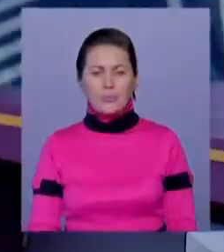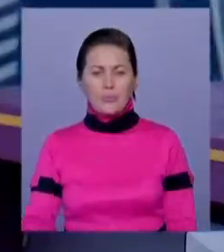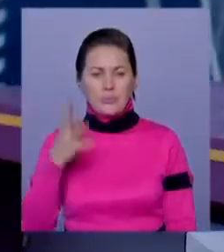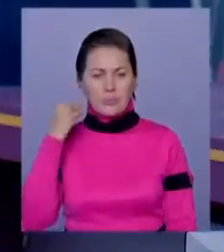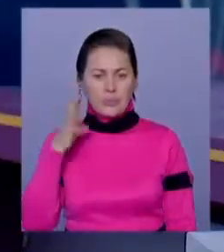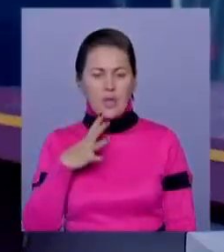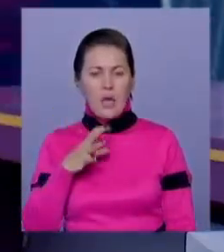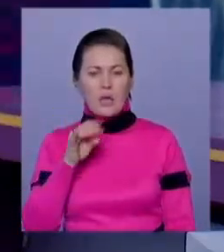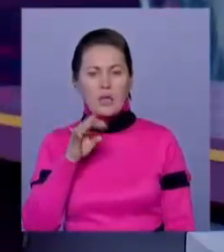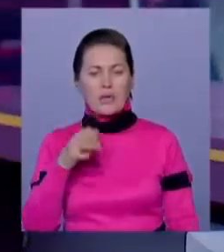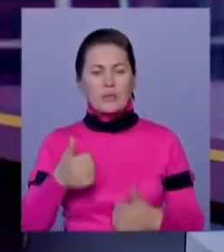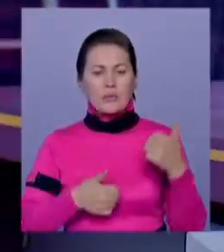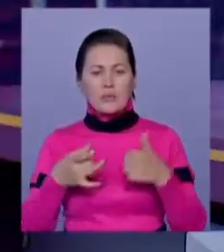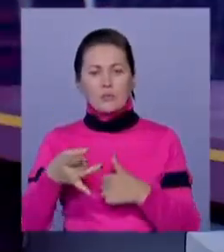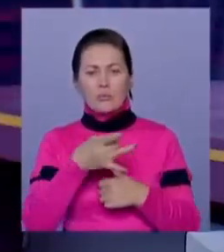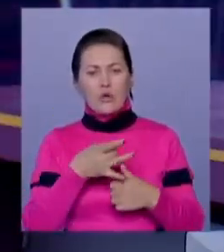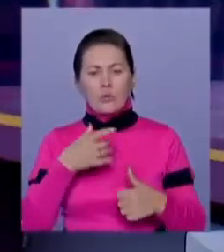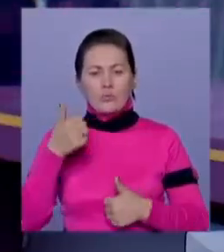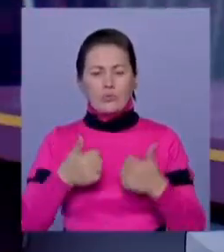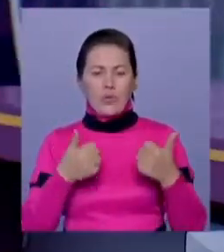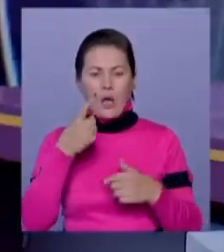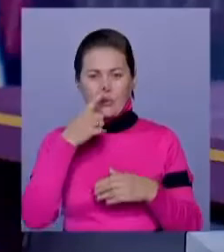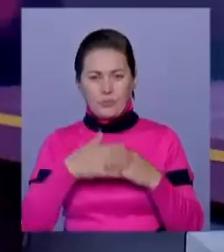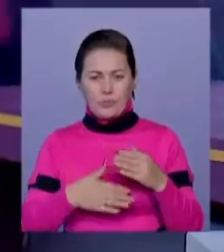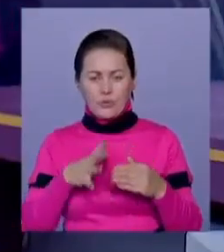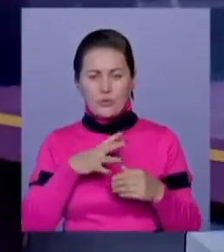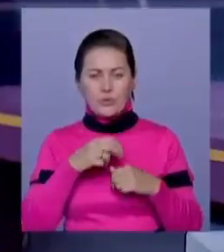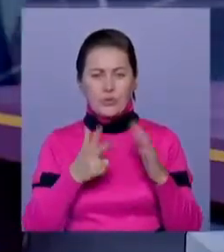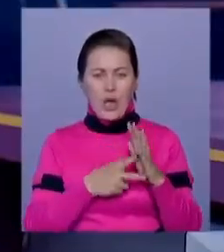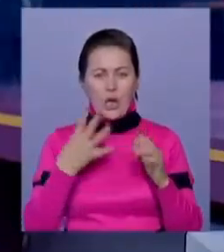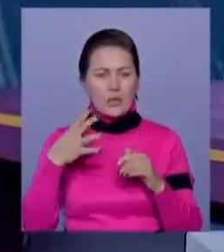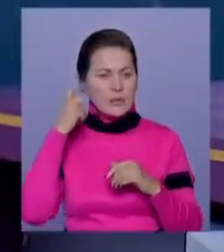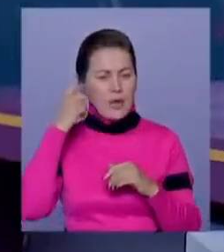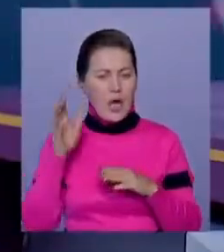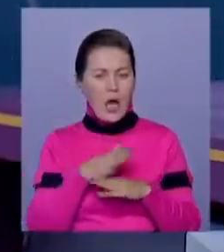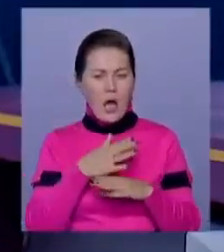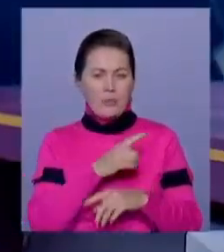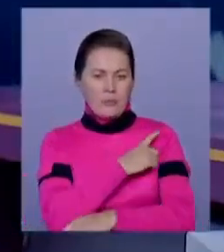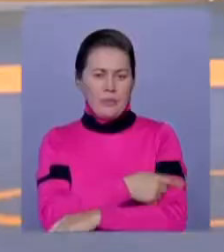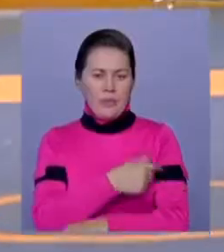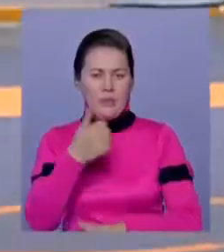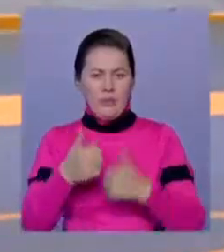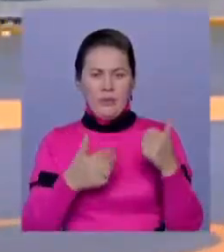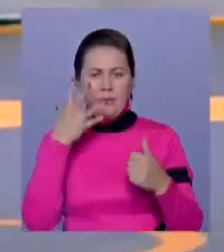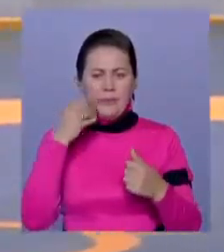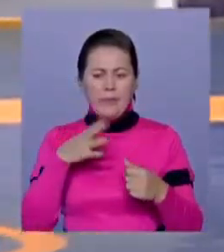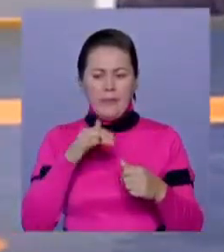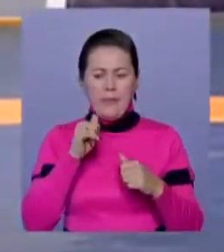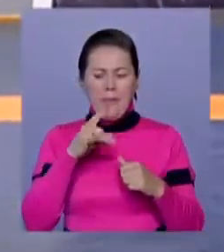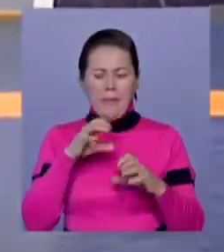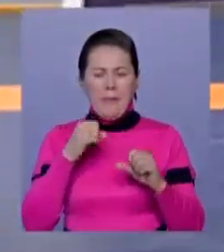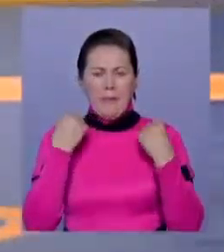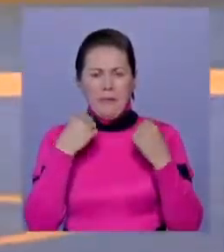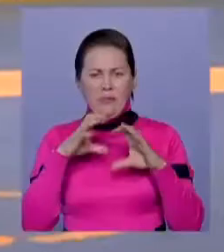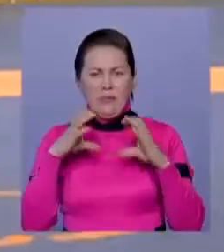Алматыда Арландар сайысы республикалық турнирі аяқталды. 18 бен 40 жас арасындағы мықтылар сайысы Алматы арена спорт